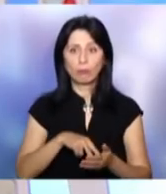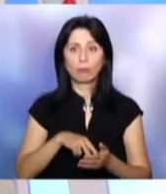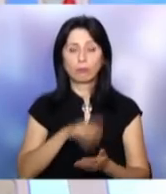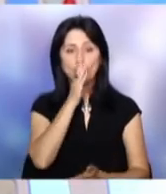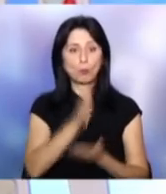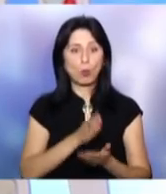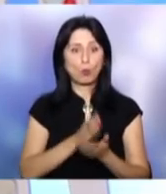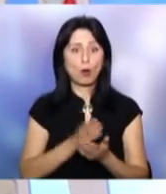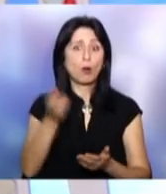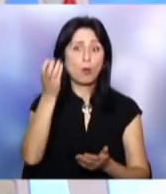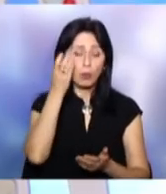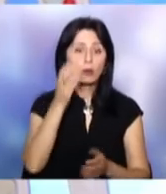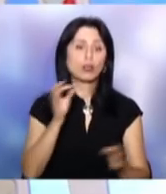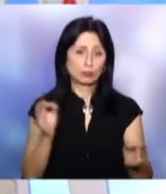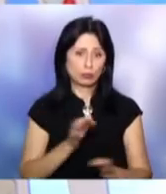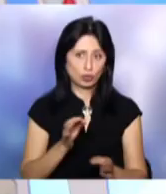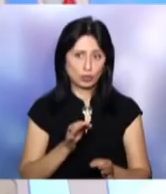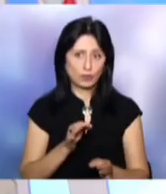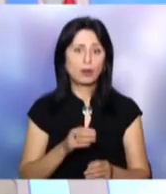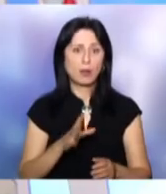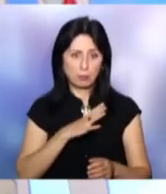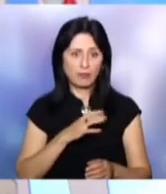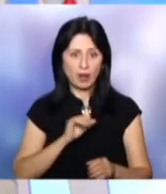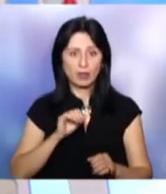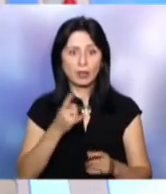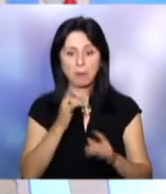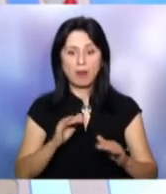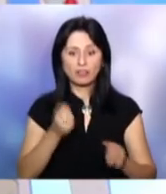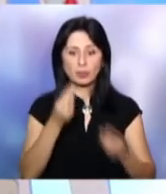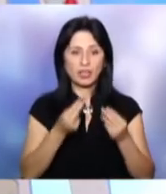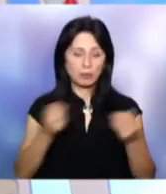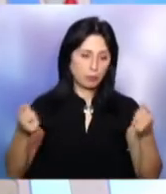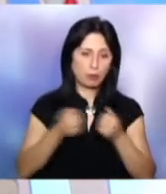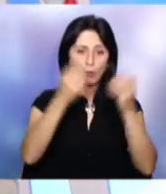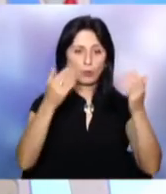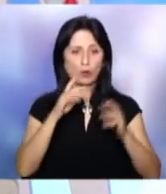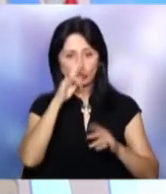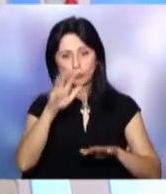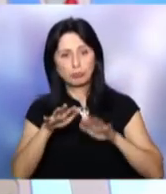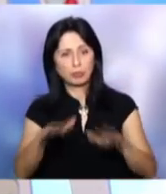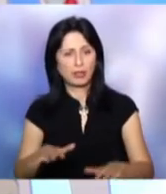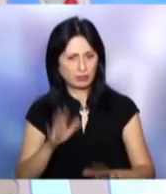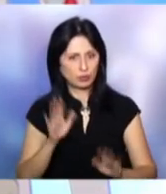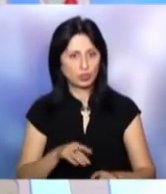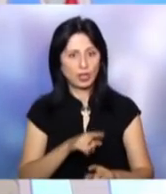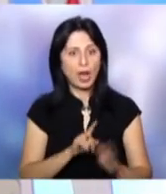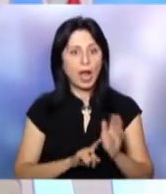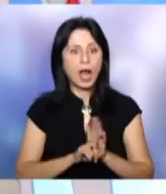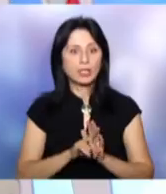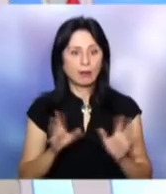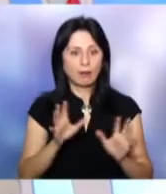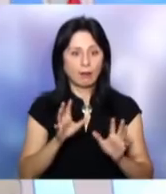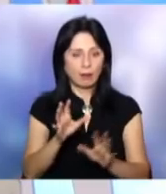აირიდა, ესეც არა დიდი პრობლემა, იმიტომ რომ ხანდახან მეგობრებიც ეჯახებიან ერთმანეთს. აქედან გამომდინარე, უნდა ეცადოთ რომ თქვენ არ დაიწყოთ, თქვათ,